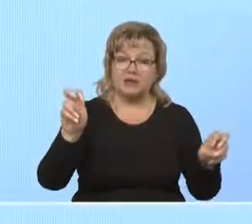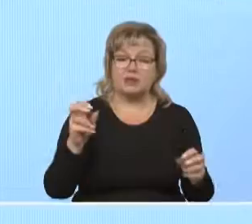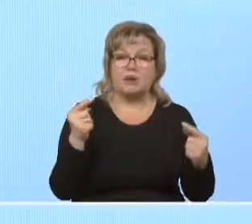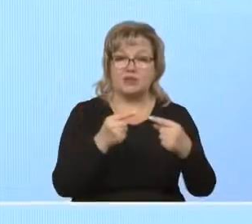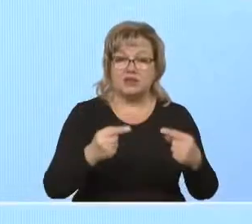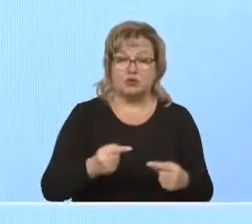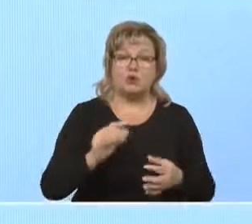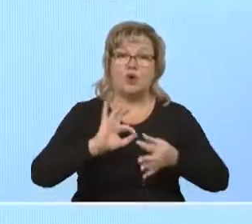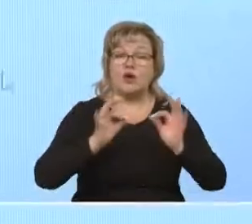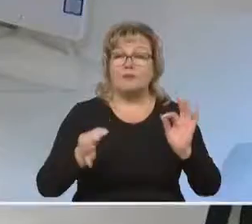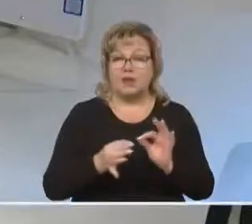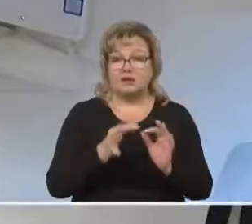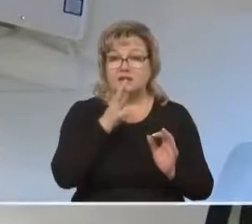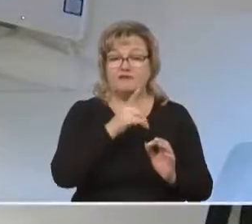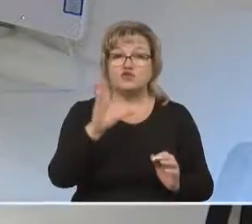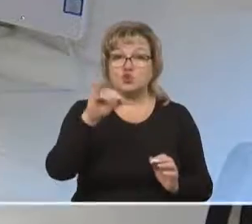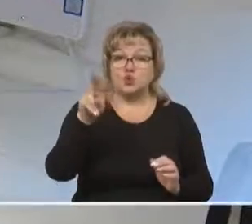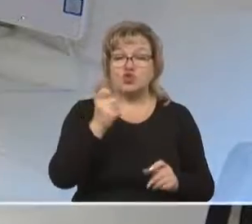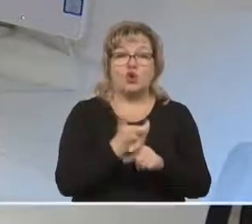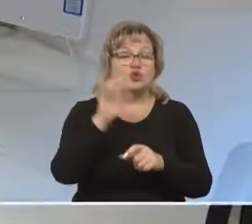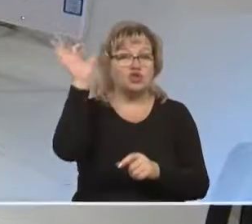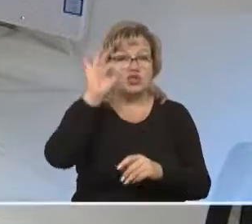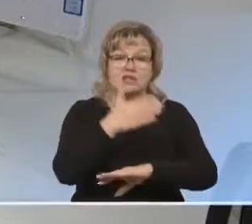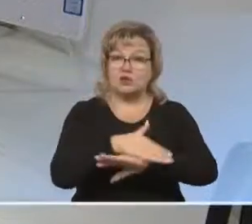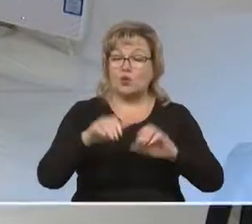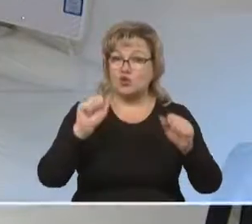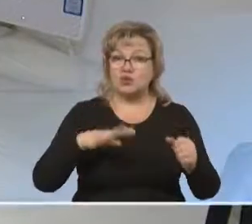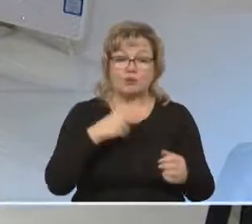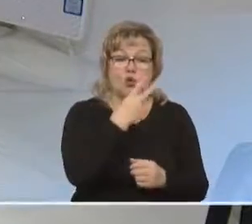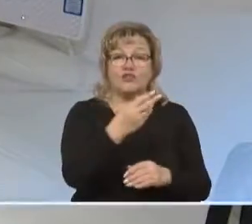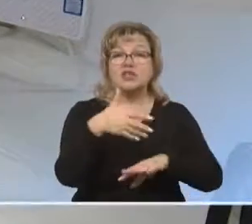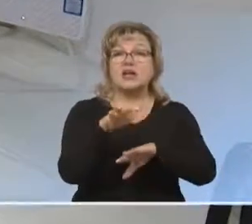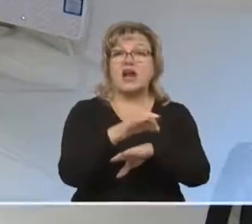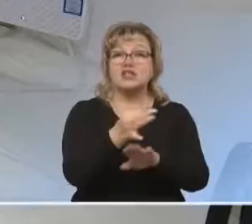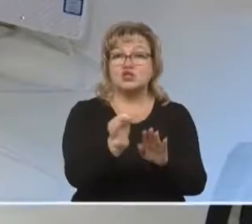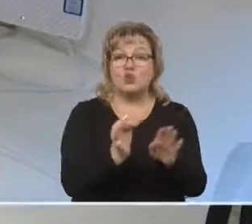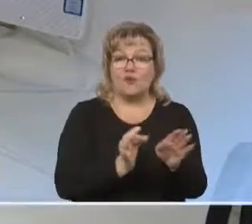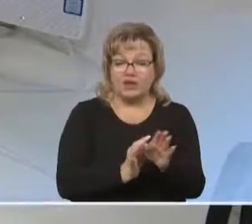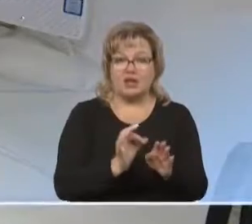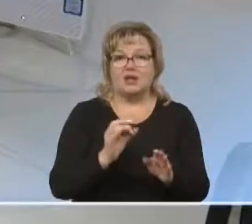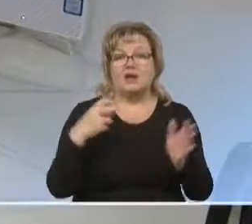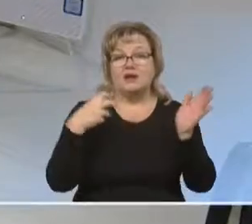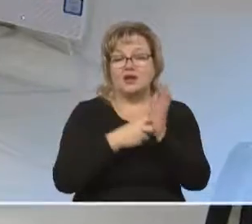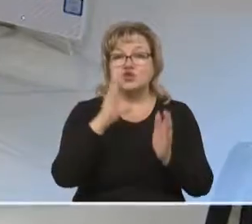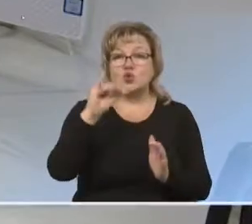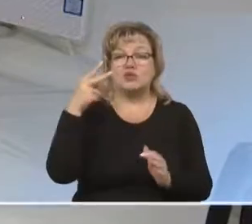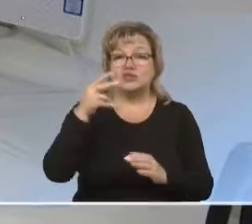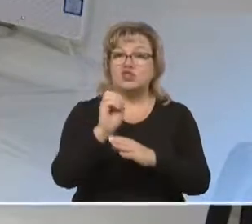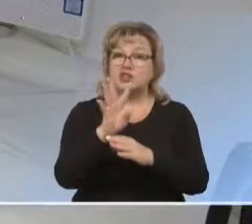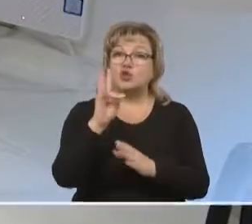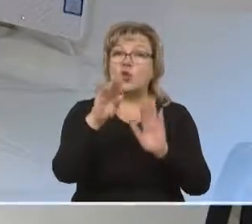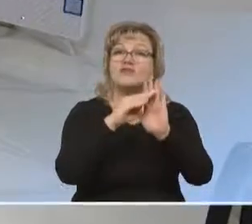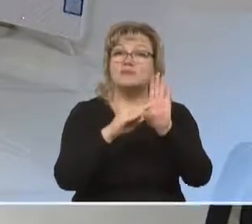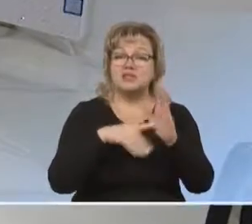время Олимпиады в Сочи очень часто на улицах можно было встретить кроссовки с символикой Сочи 2014. Но в